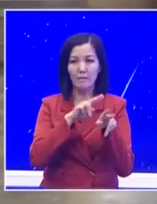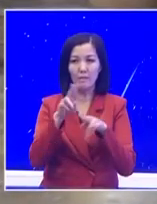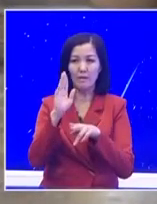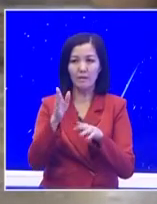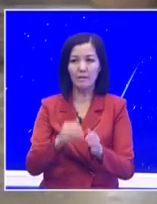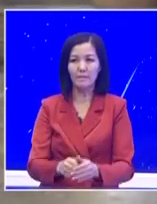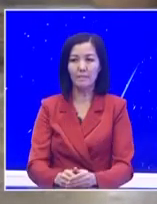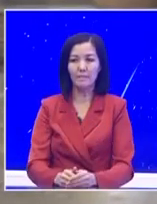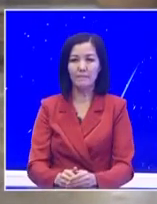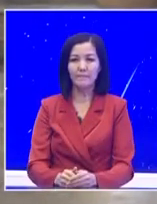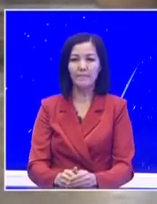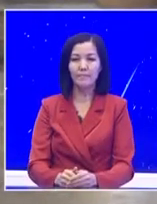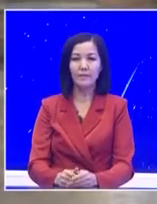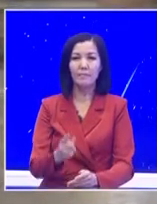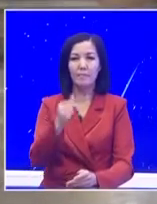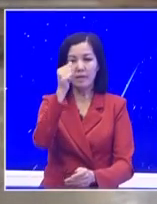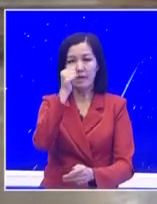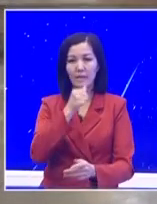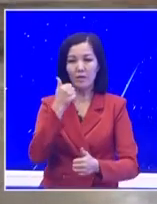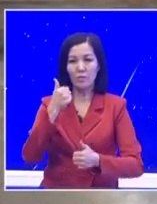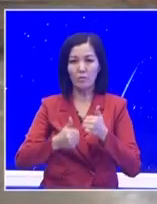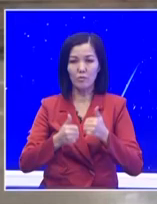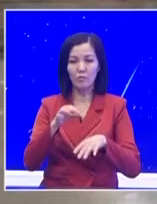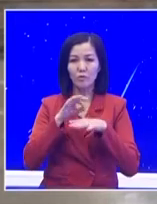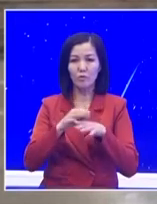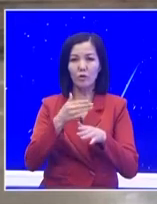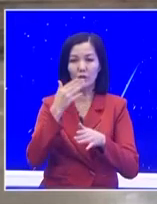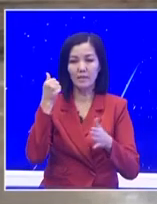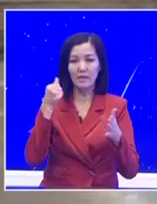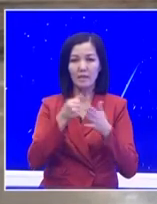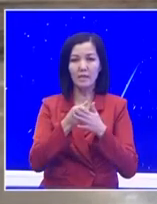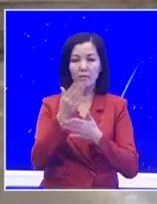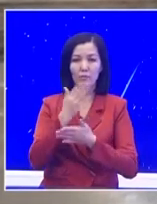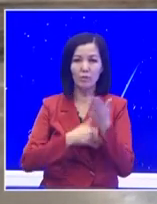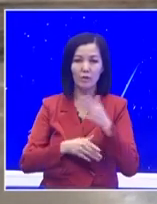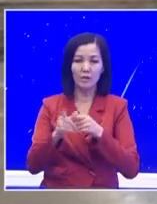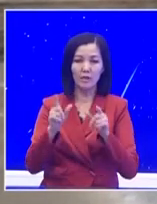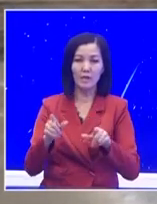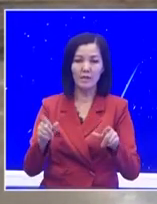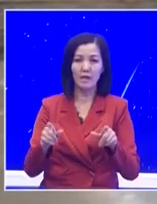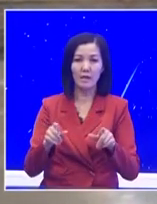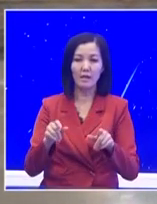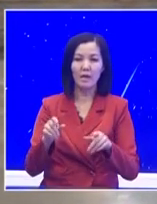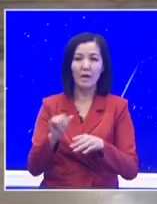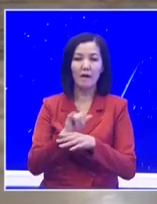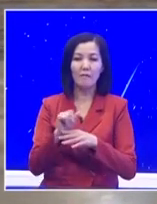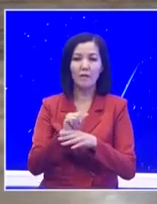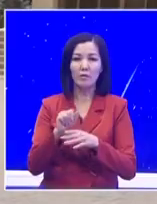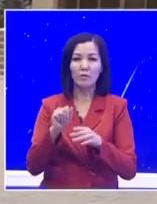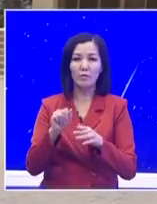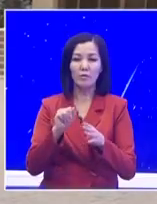работ отдела. Бір ай көлемінде конкурс өтеді. Жазға дейін орталықта мүгедектерге арналған автотұрақ жол белгісін қоятын